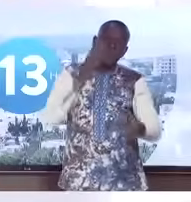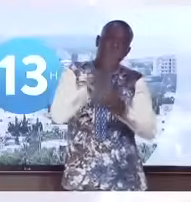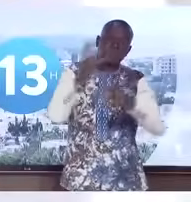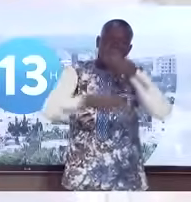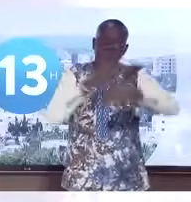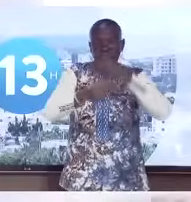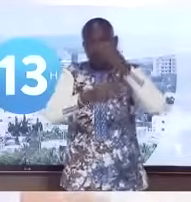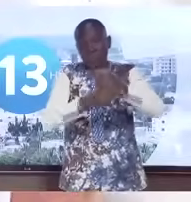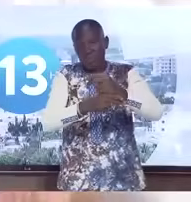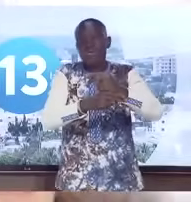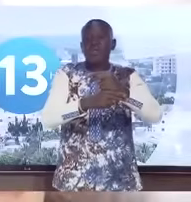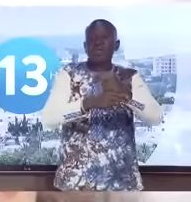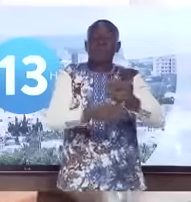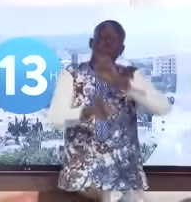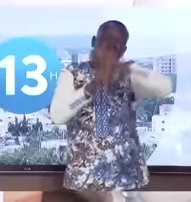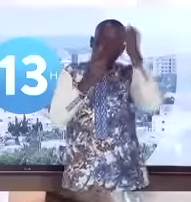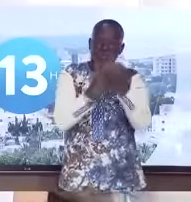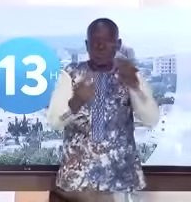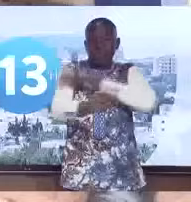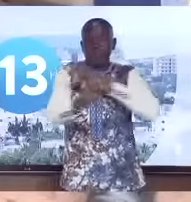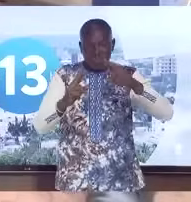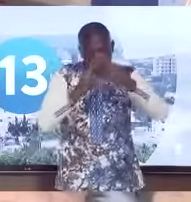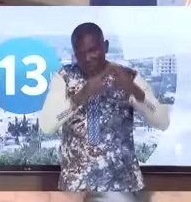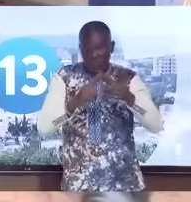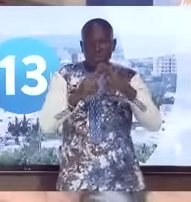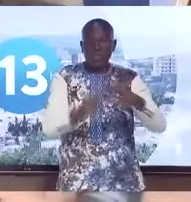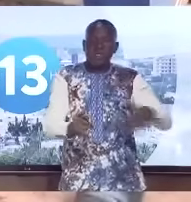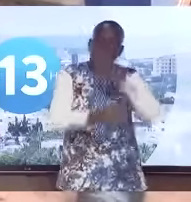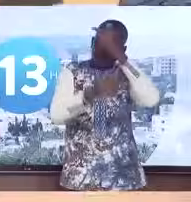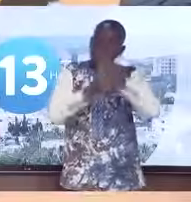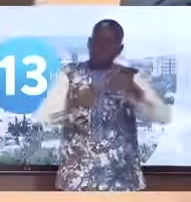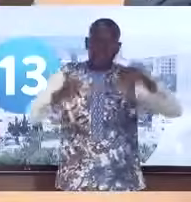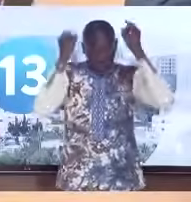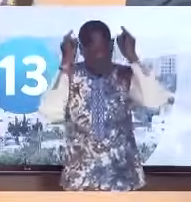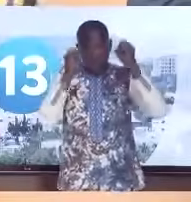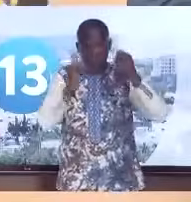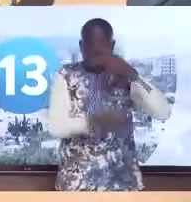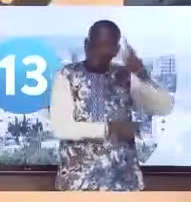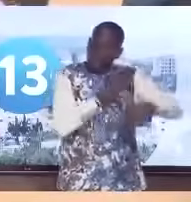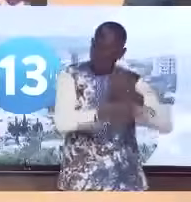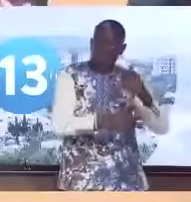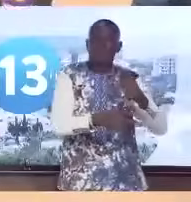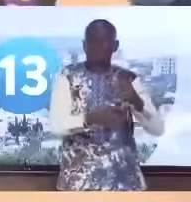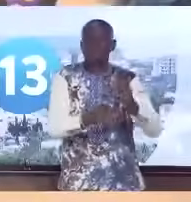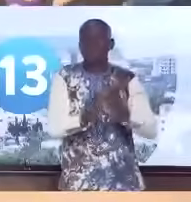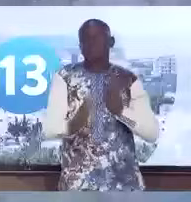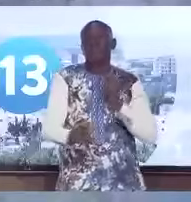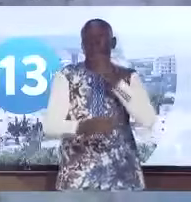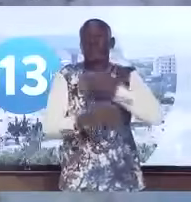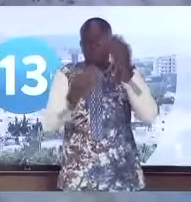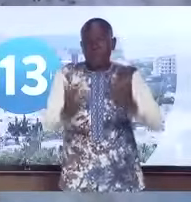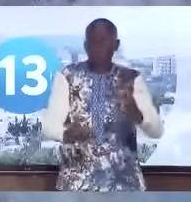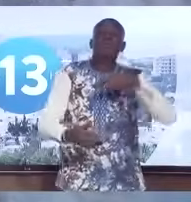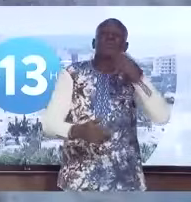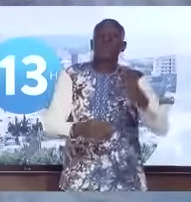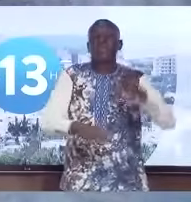sécurité sociale, vient ainsi renforcer le lien entre agents de la structure et la population. Nous avons voulu répondre à